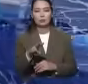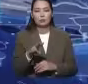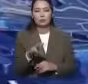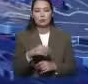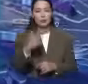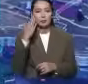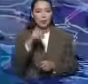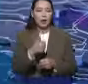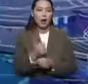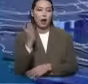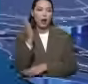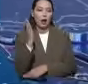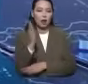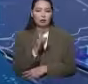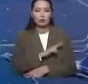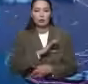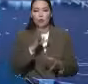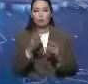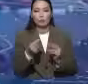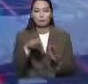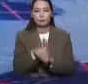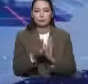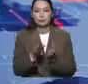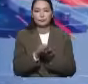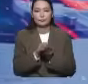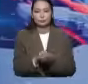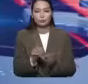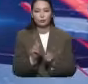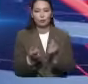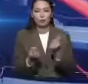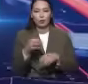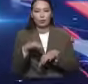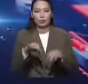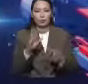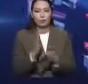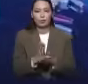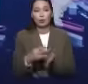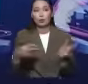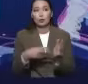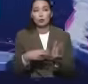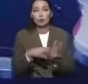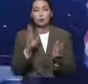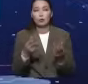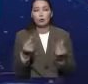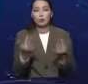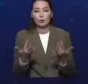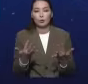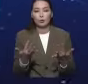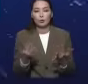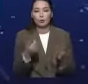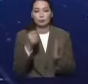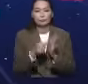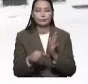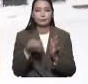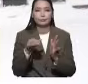ағашы жұмысымен бәрімен бір рет жерлеу кезінде көліктер беріледі. Қанша болады вообще? 160 мың